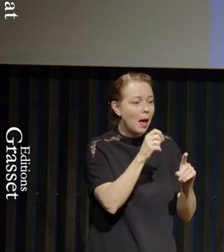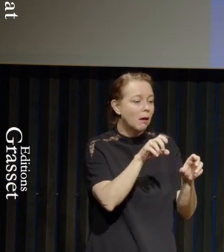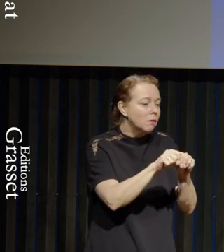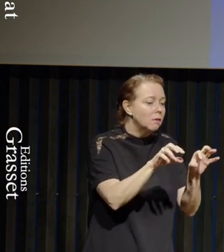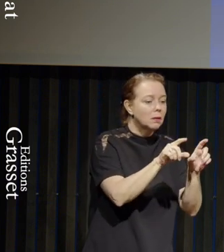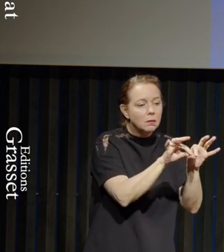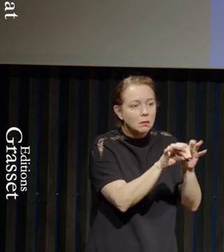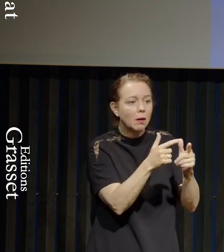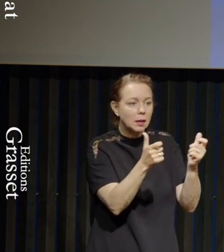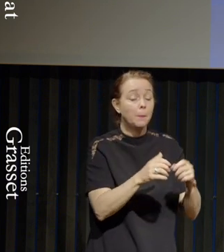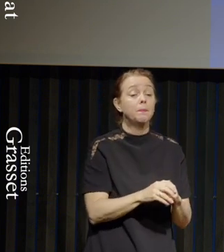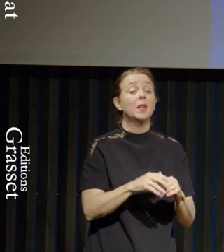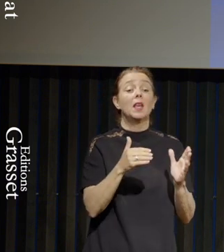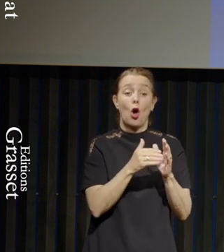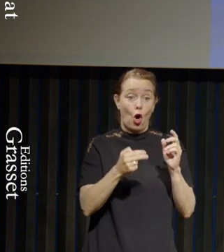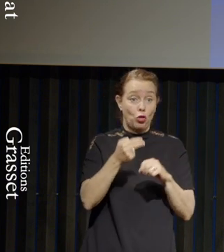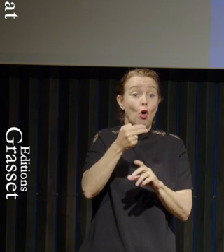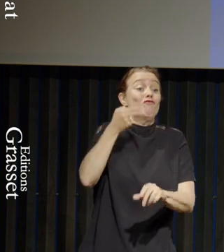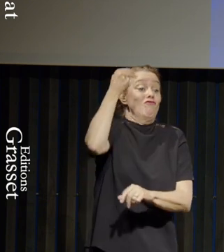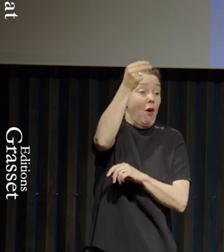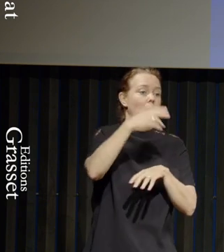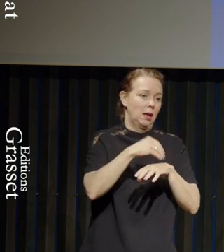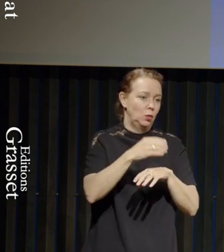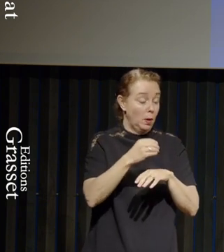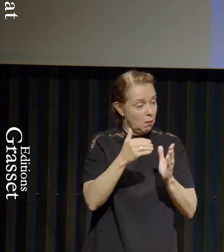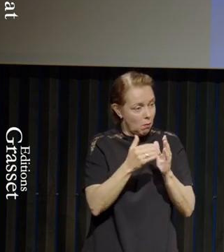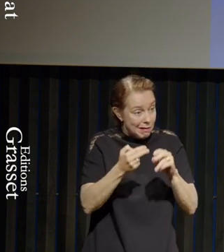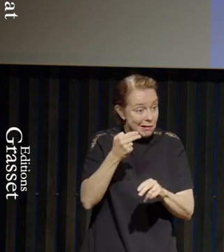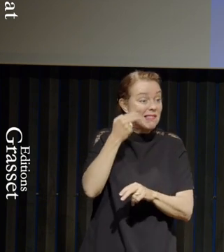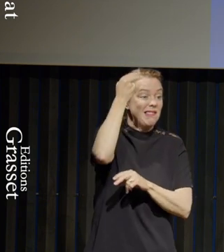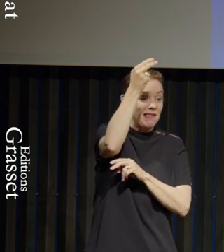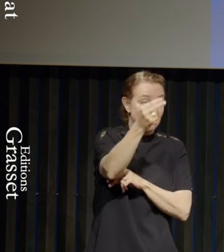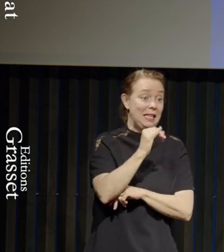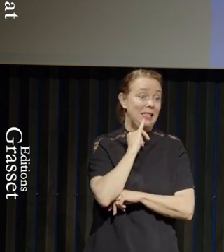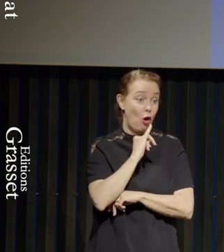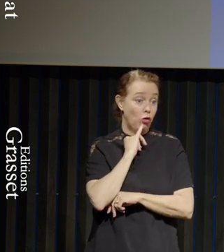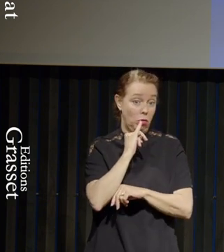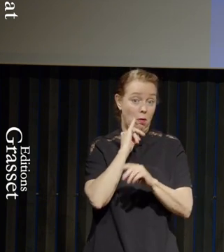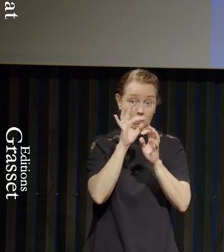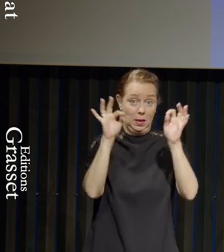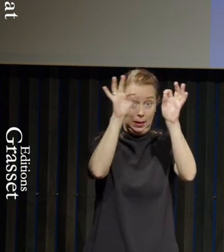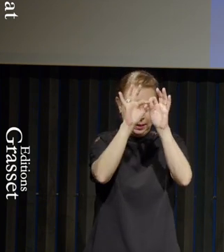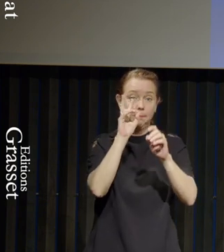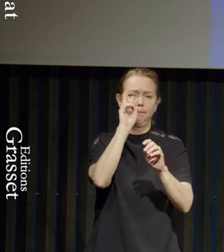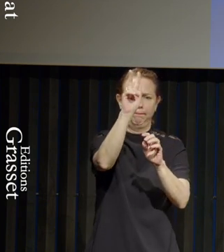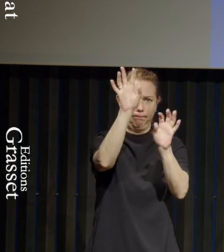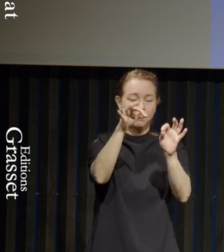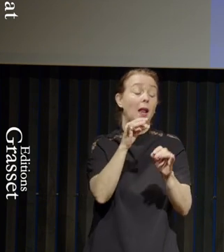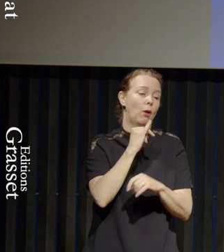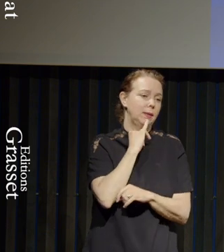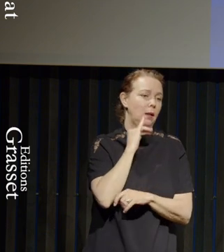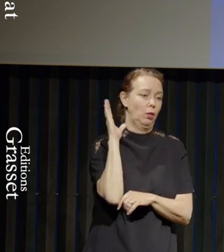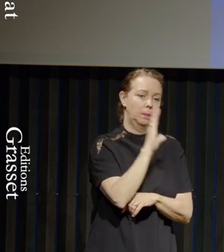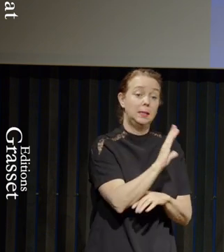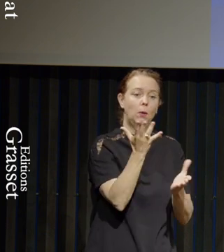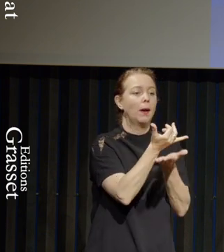plus au nord encore. Nous étions en Suède, on va plus au nord, on va en Islande. Alors, l'Islande, il y a une particularité, c'est